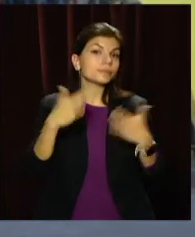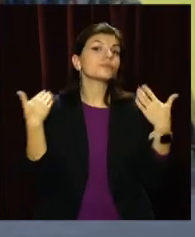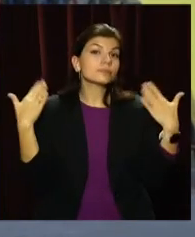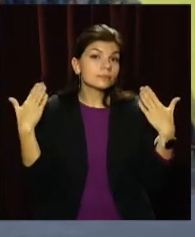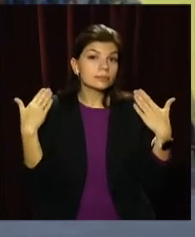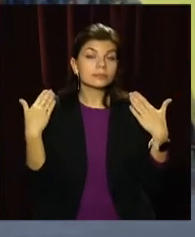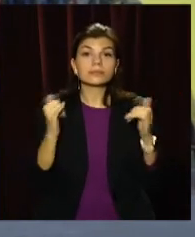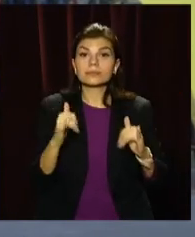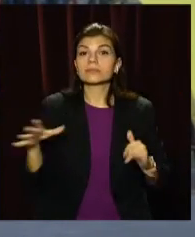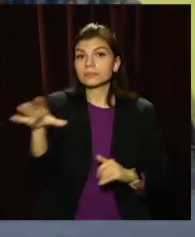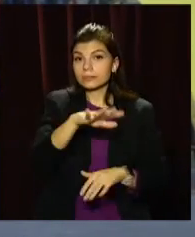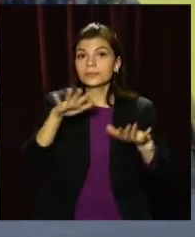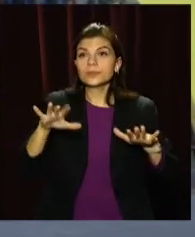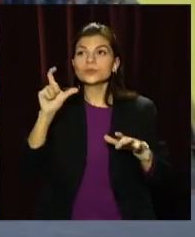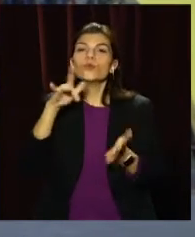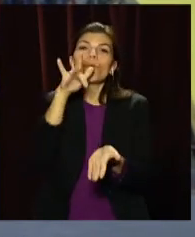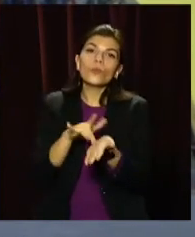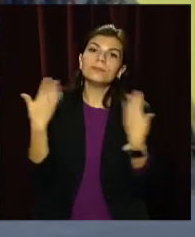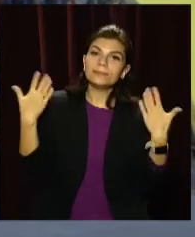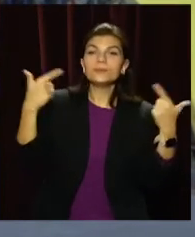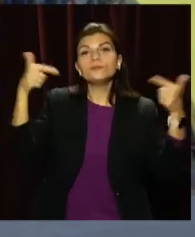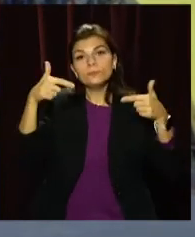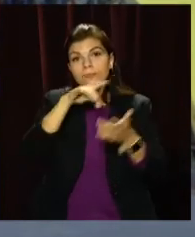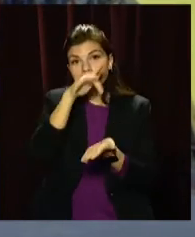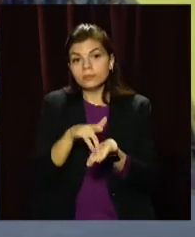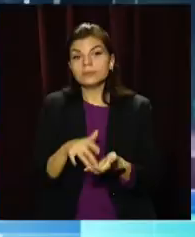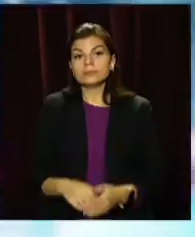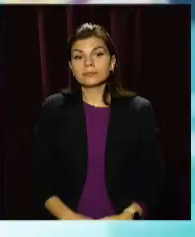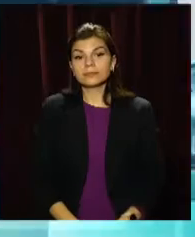відпочинку для всіх містян, для гостей міста.